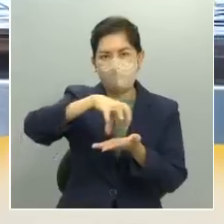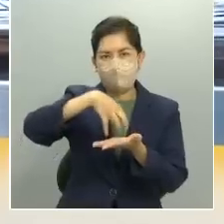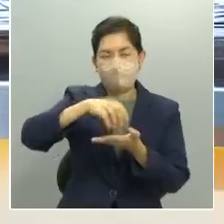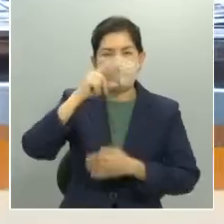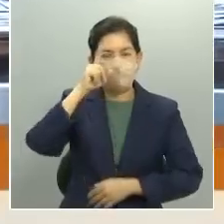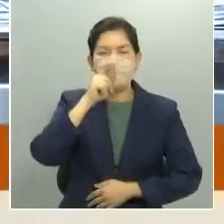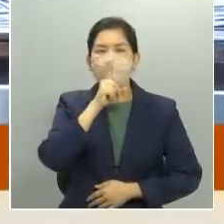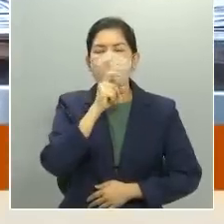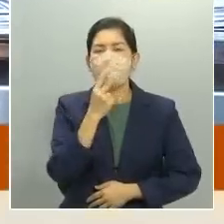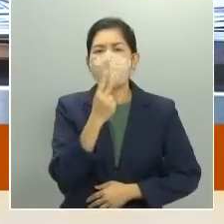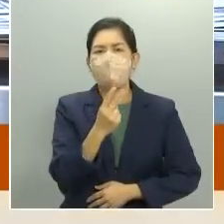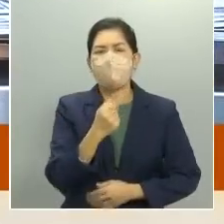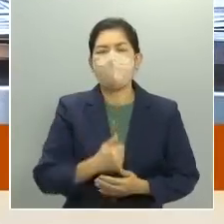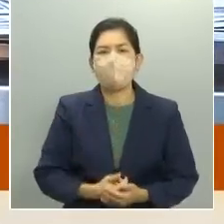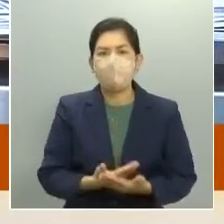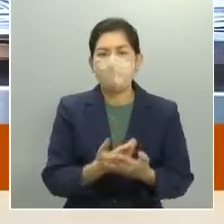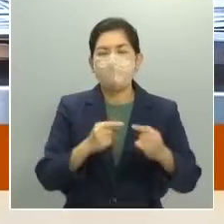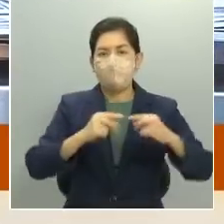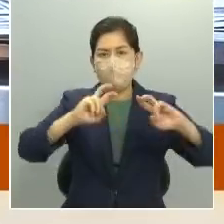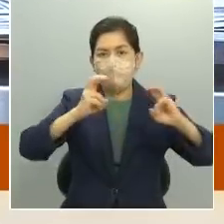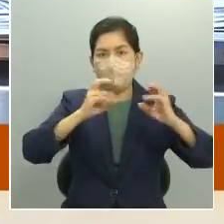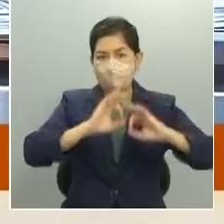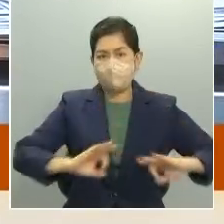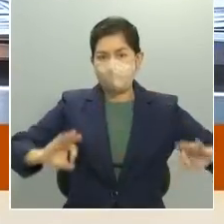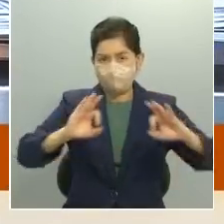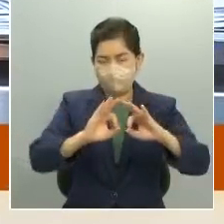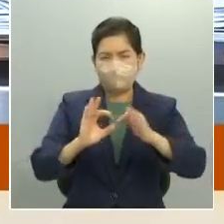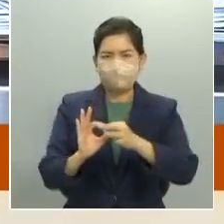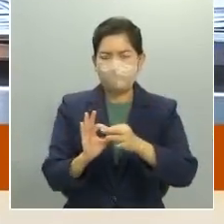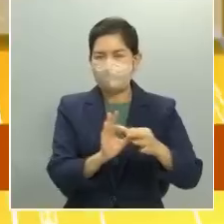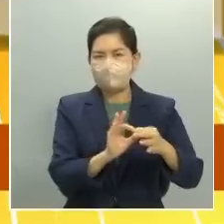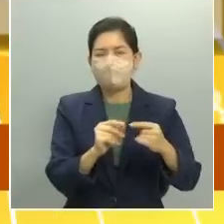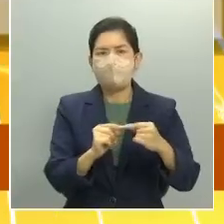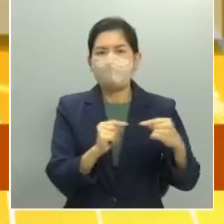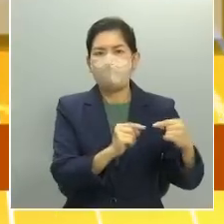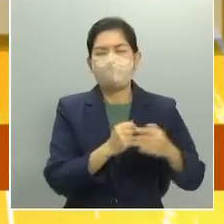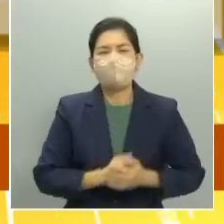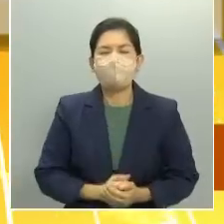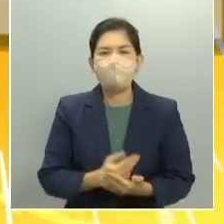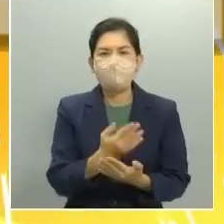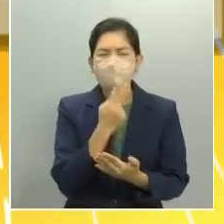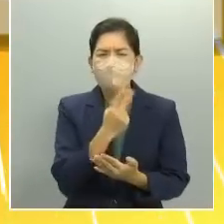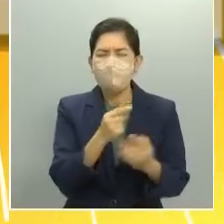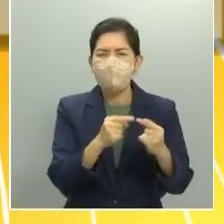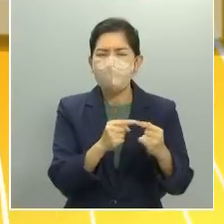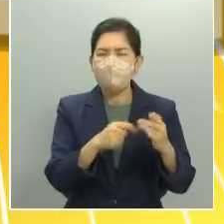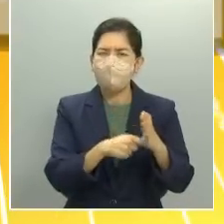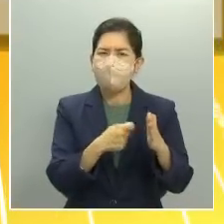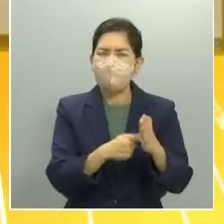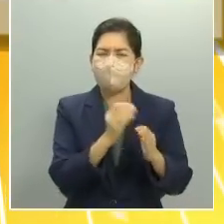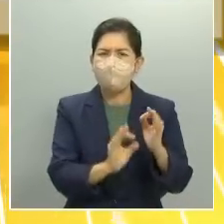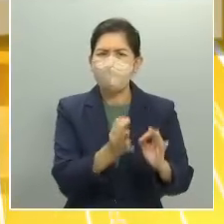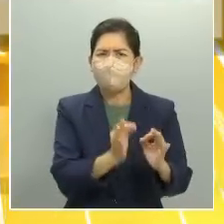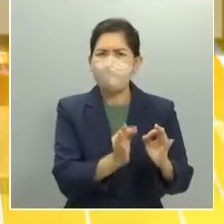มาดูความคืบหน้าประเด็นที่น่าสนใจต่อเนื่องตอนนี้ที่เราต้องติดตามว่าสาเหตุเกิดจากอะไรใครบกพร่